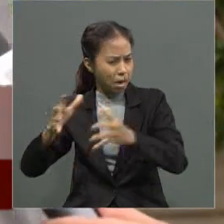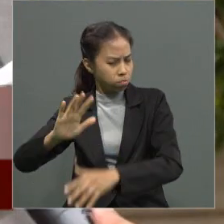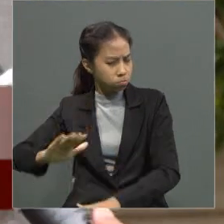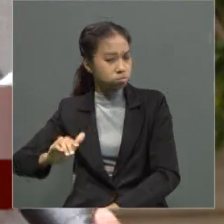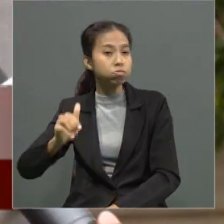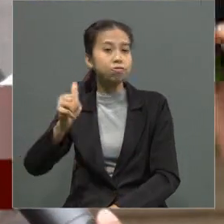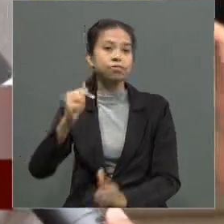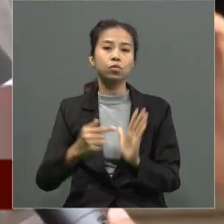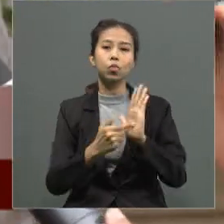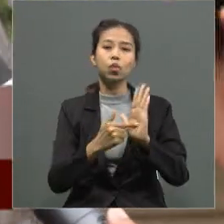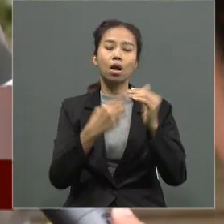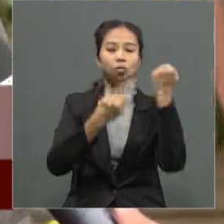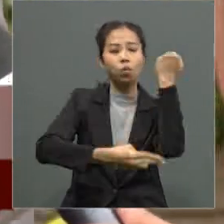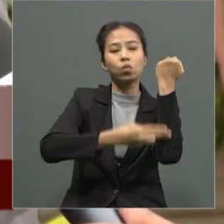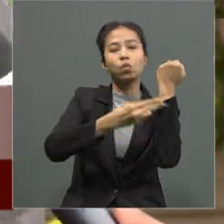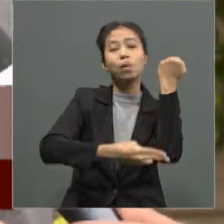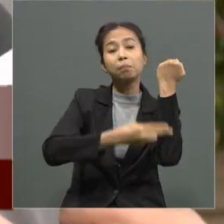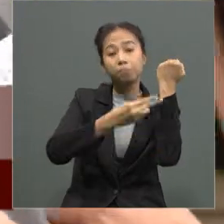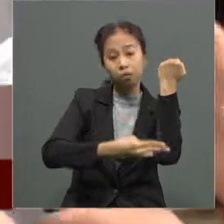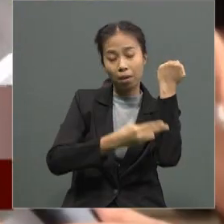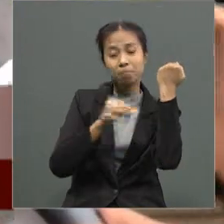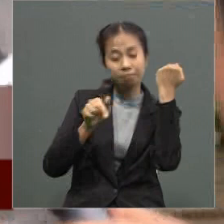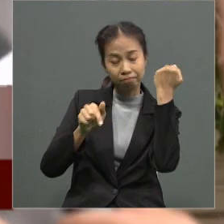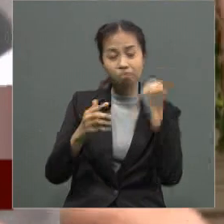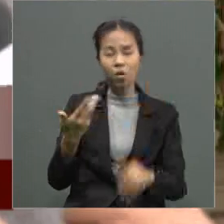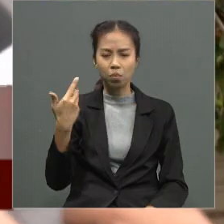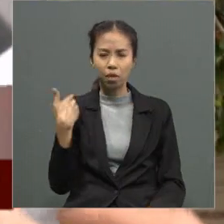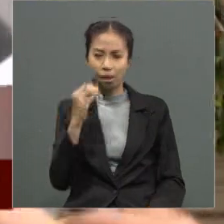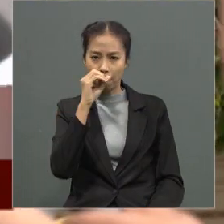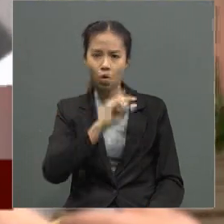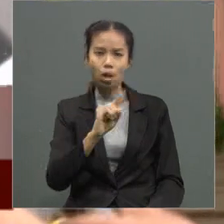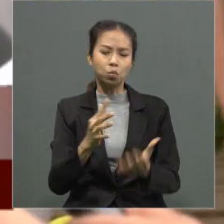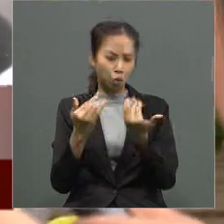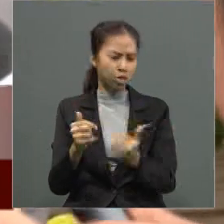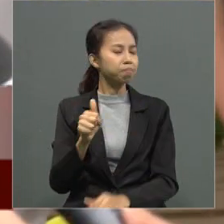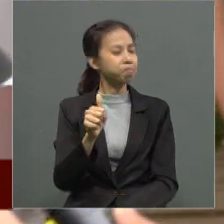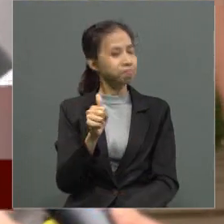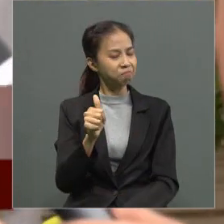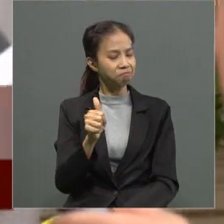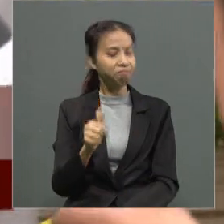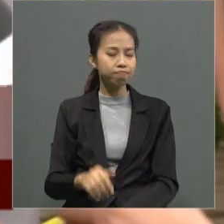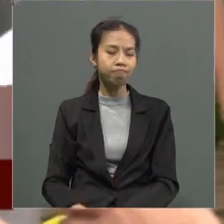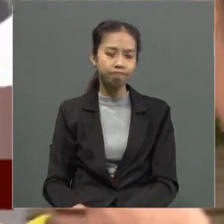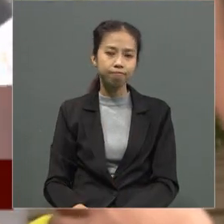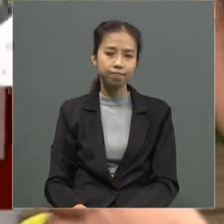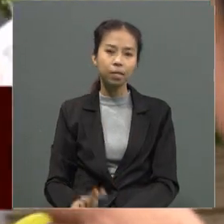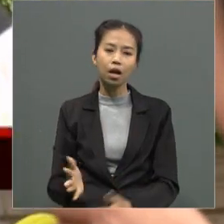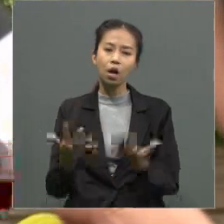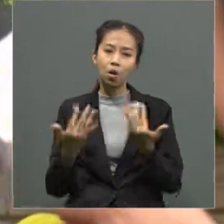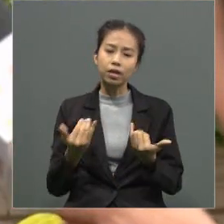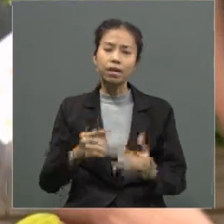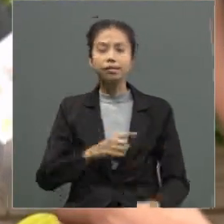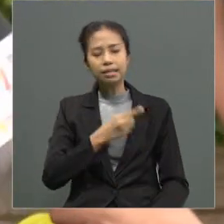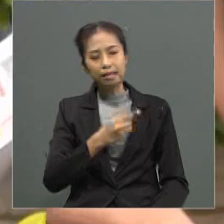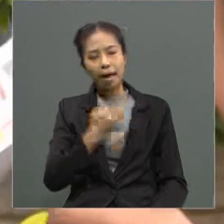เชนโรงแรมใหญ่ๆอย่างเช่นมิสเตบิไฮนิกี้ก็ออกมานะครับบอกว่าบอกว่าทุกอย่างดีดีมากแล้วก็ดีใจที่รั